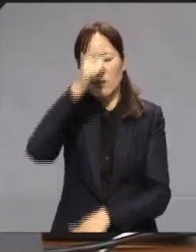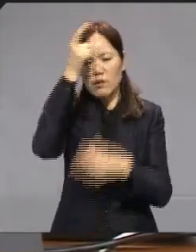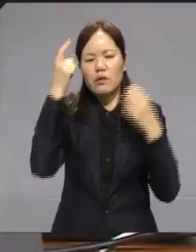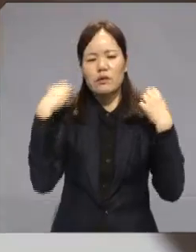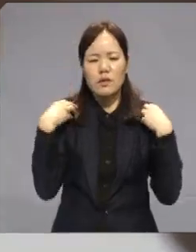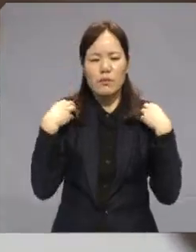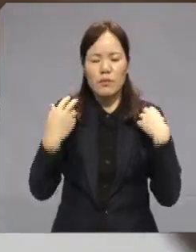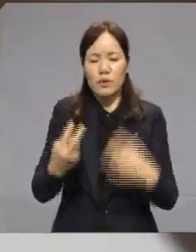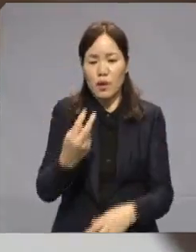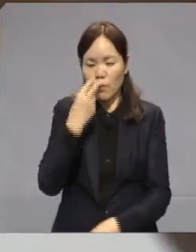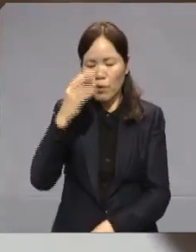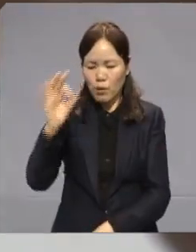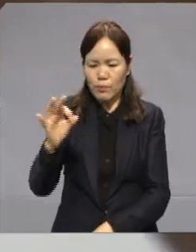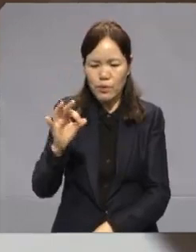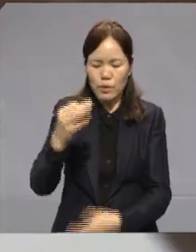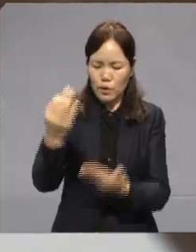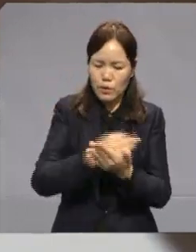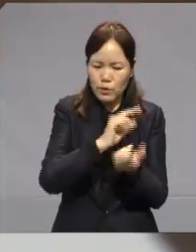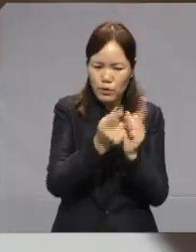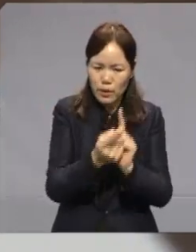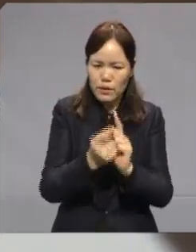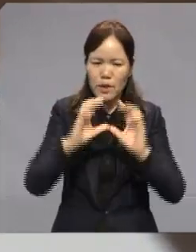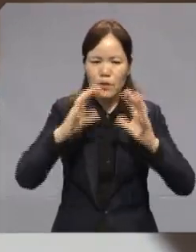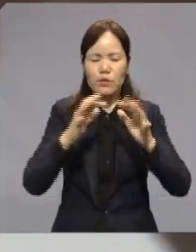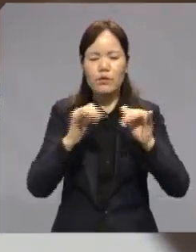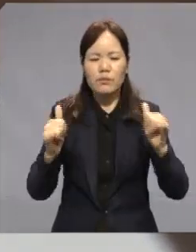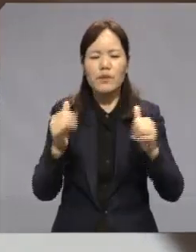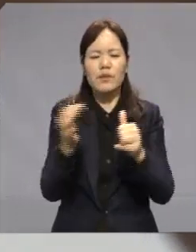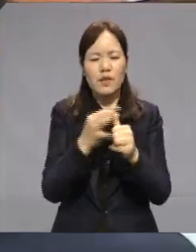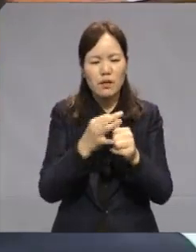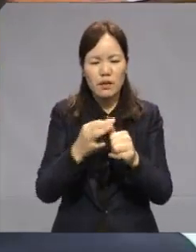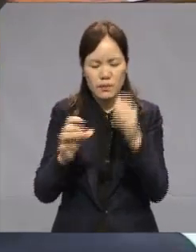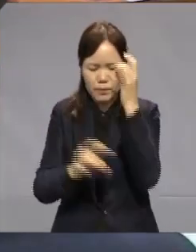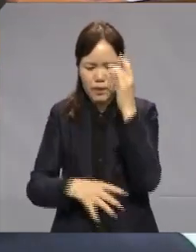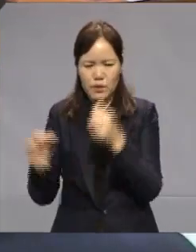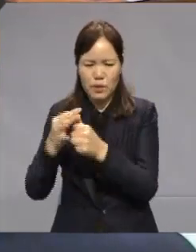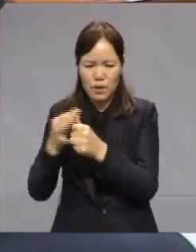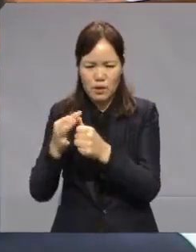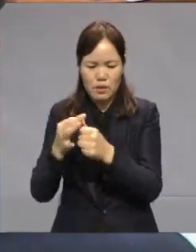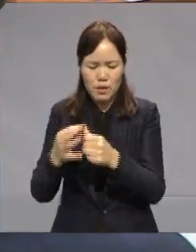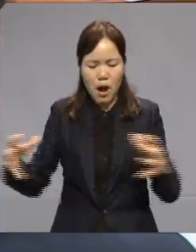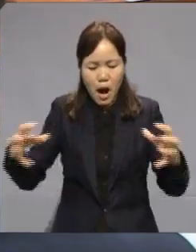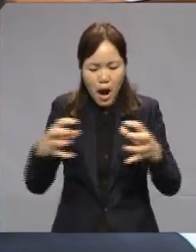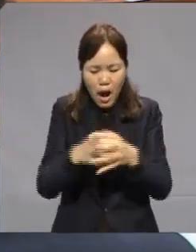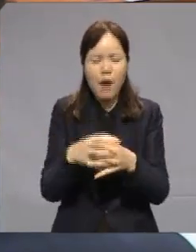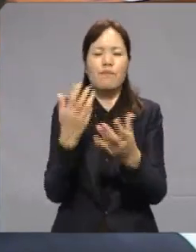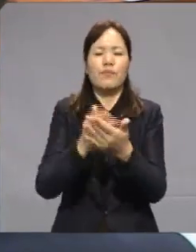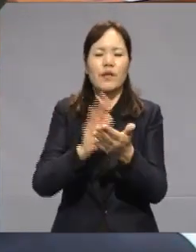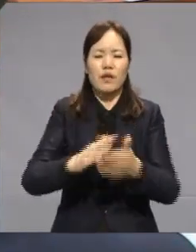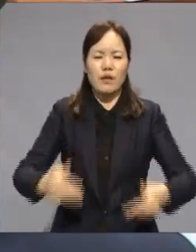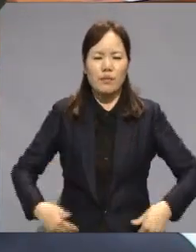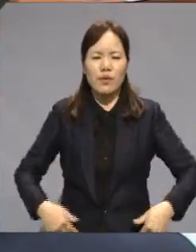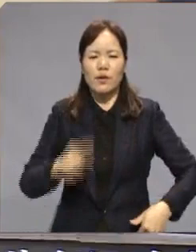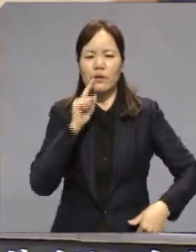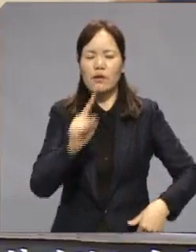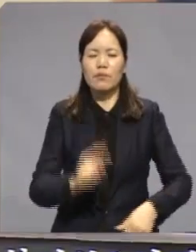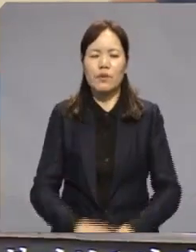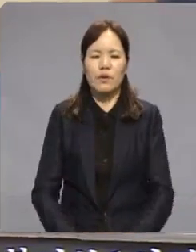보험료율과 소득대체율뿐만 아니라 국민연금과 기초연금을 아우르는 구조개혁을 함께해야 한다고